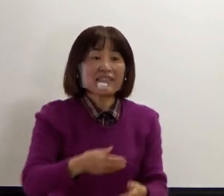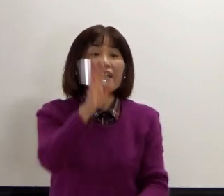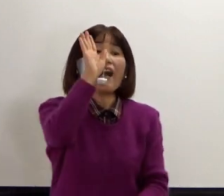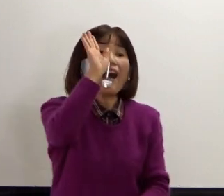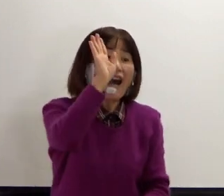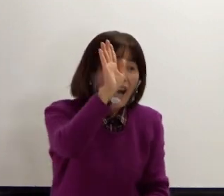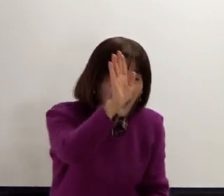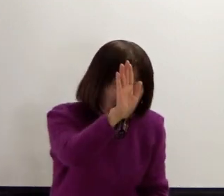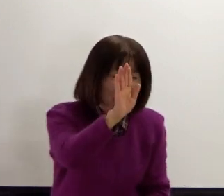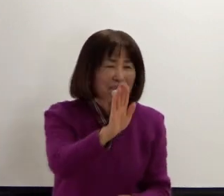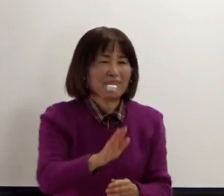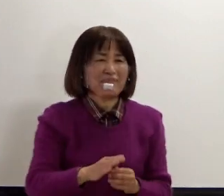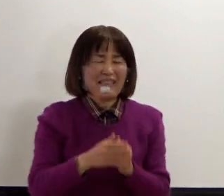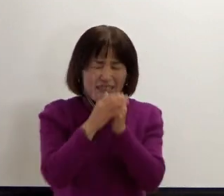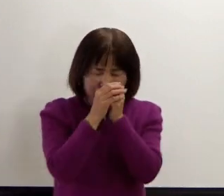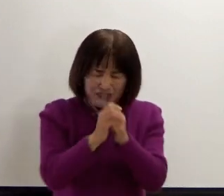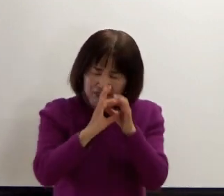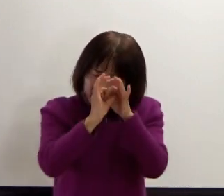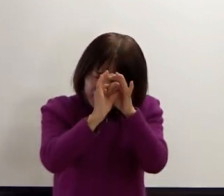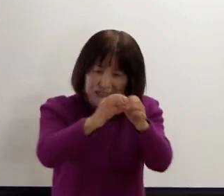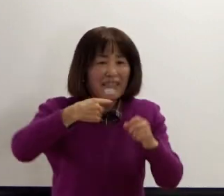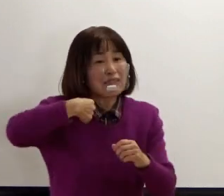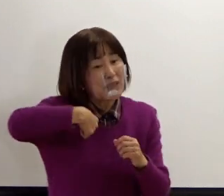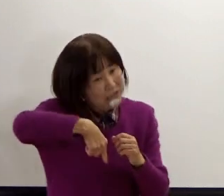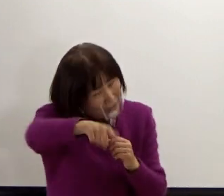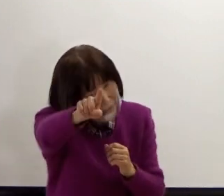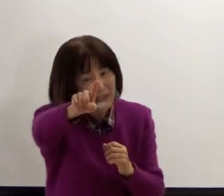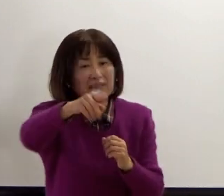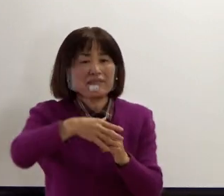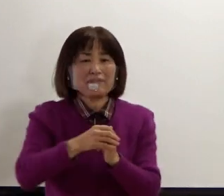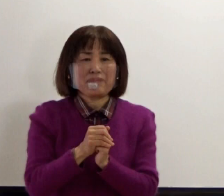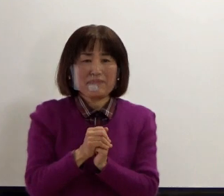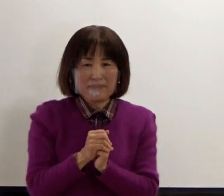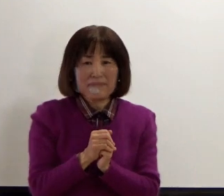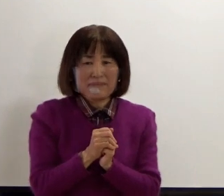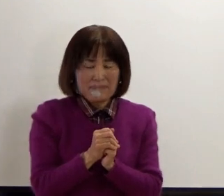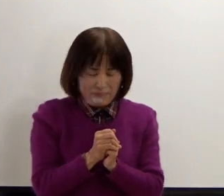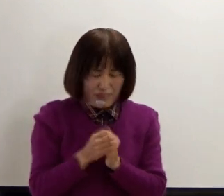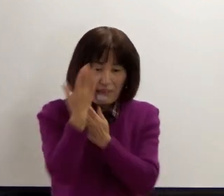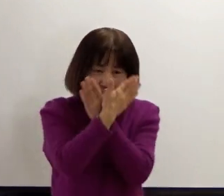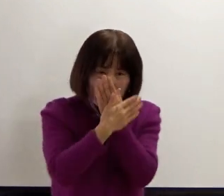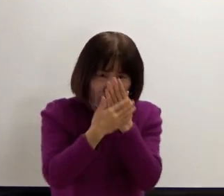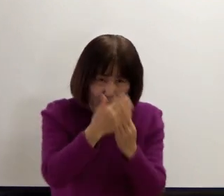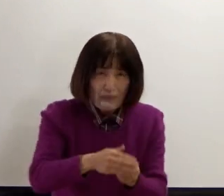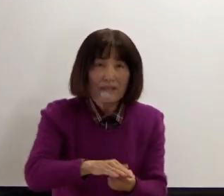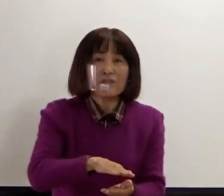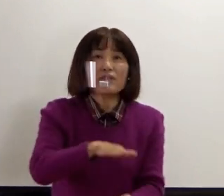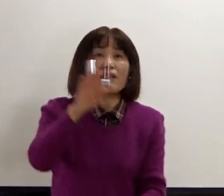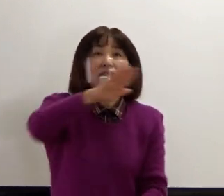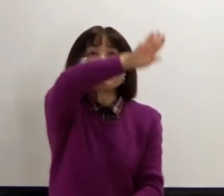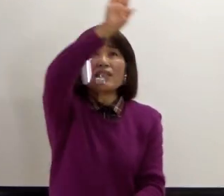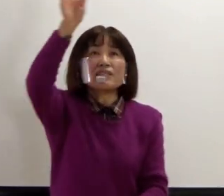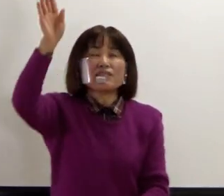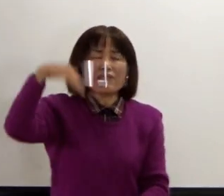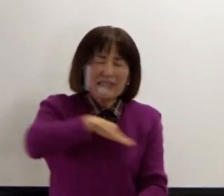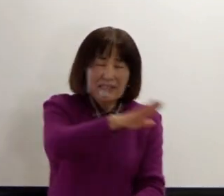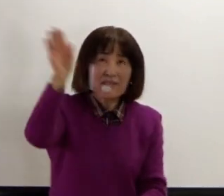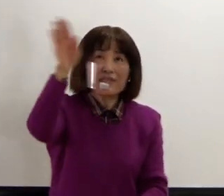祈り続けていきたいと思います。お祈りをいたしましょう。恵み深い私たちの天の父なる神